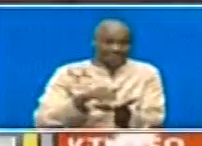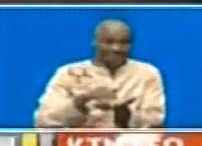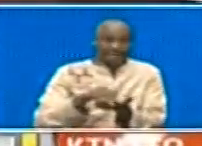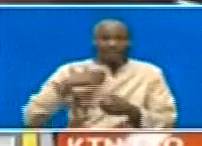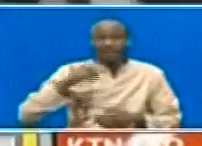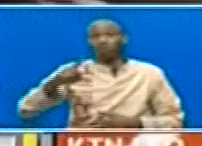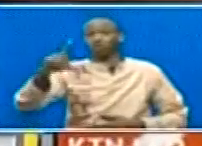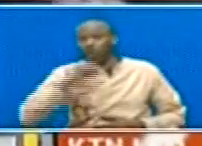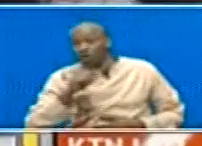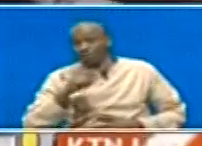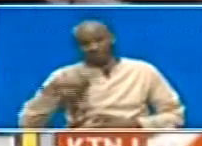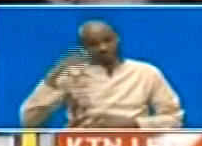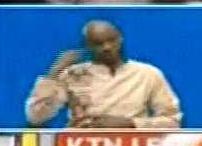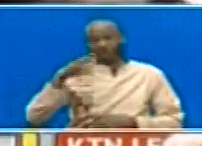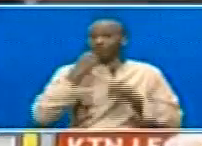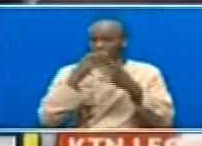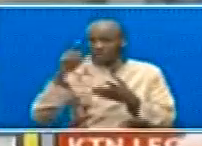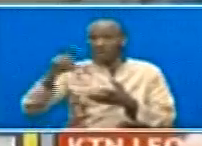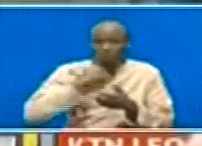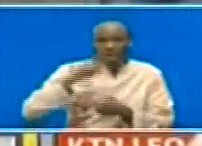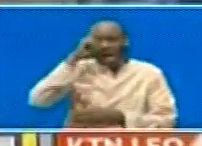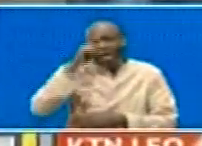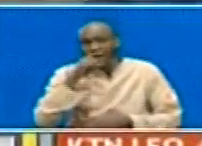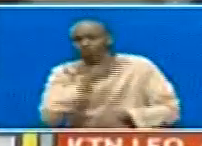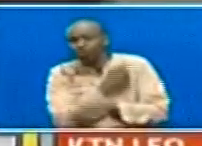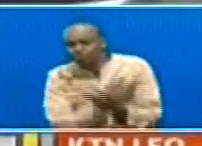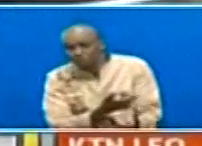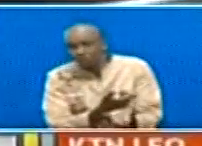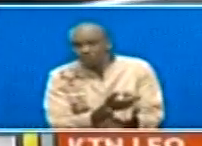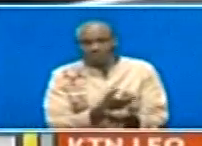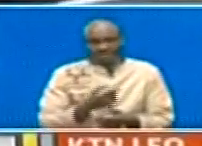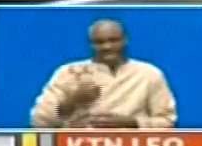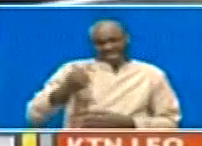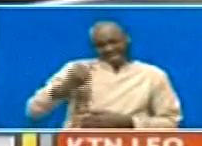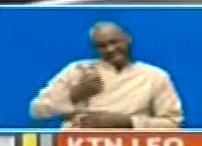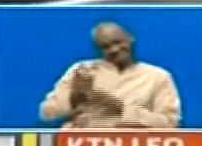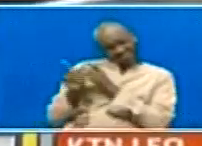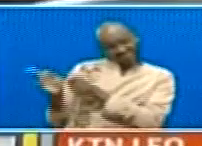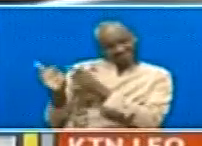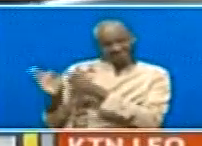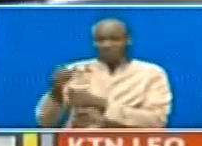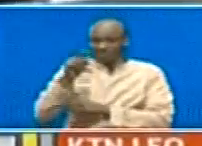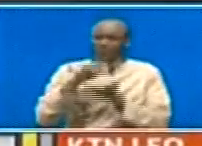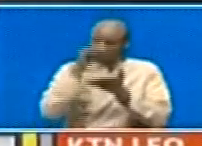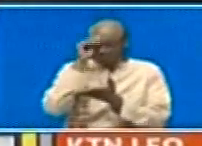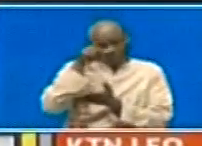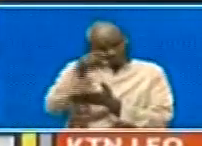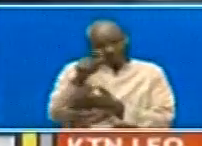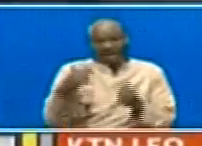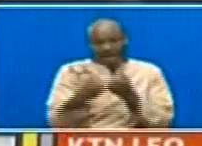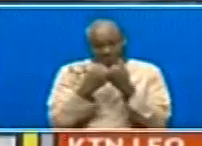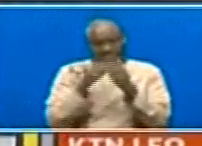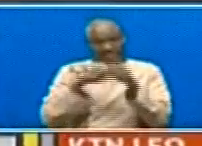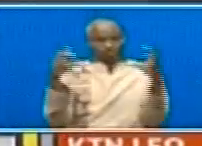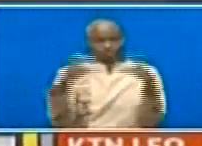Tumeambiwa amepelekwa akapan. Cynthia Kiprotich alikuwa moja ya wanafunzi waliovamiwa na watu